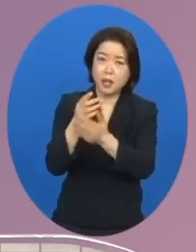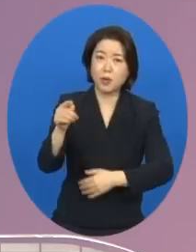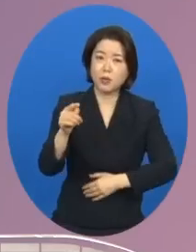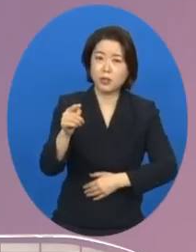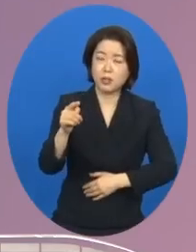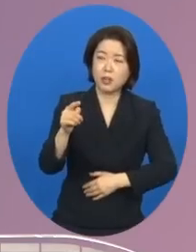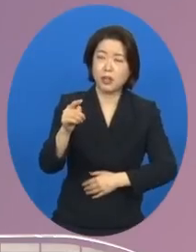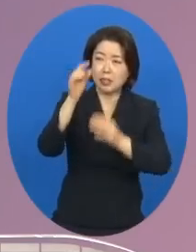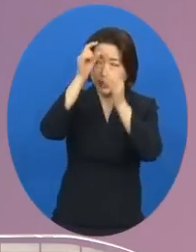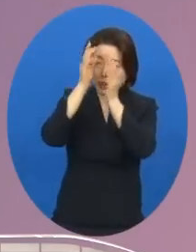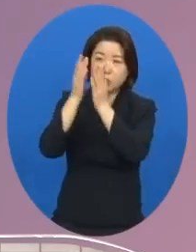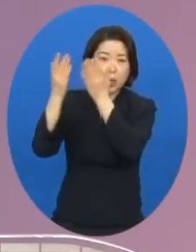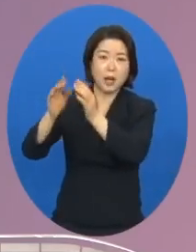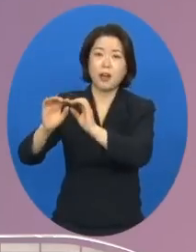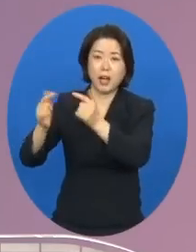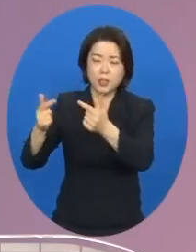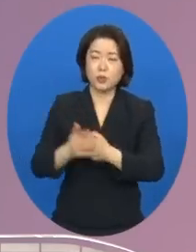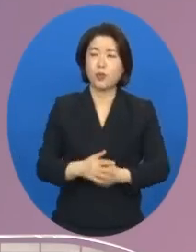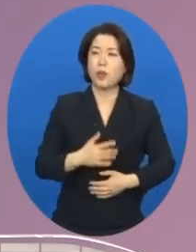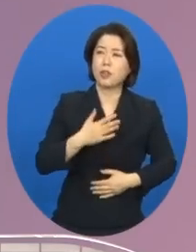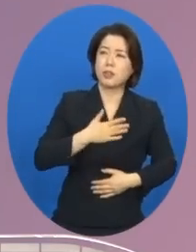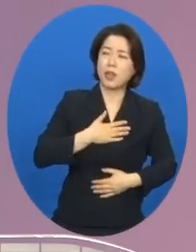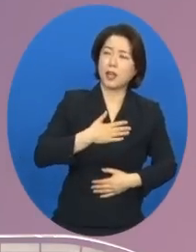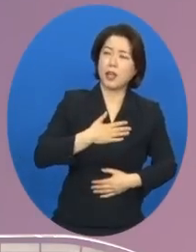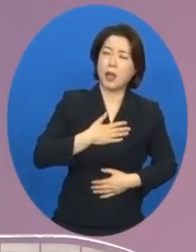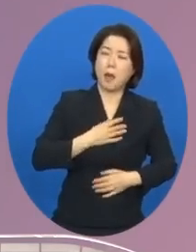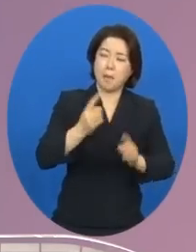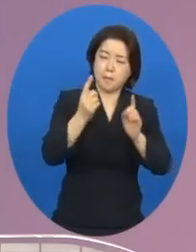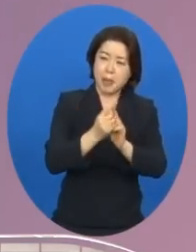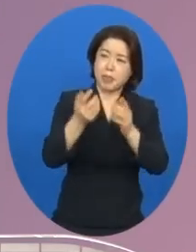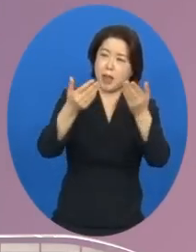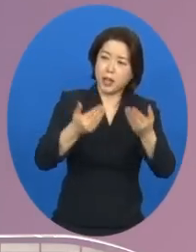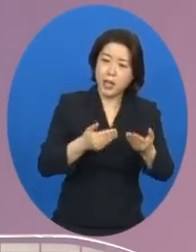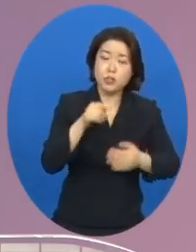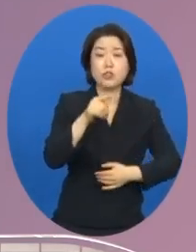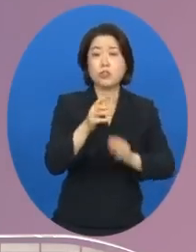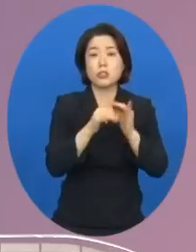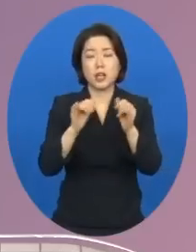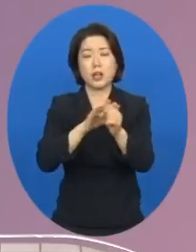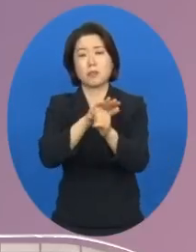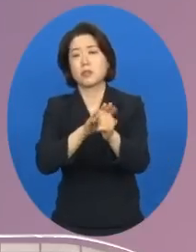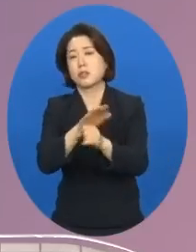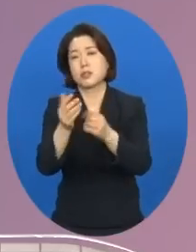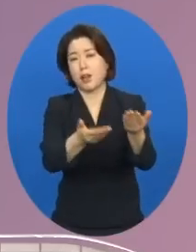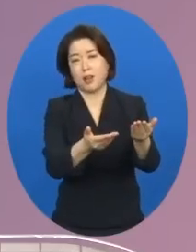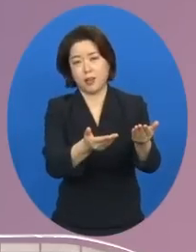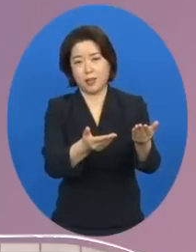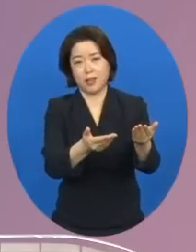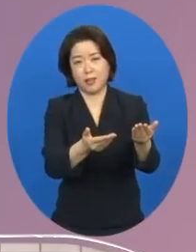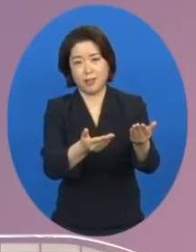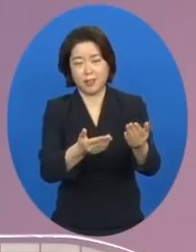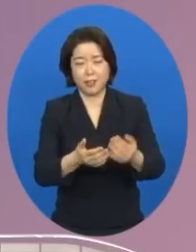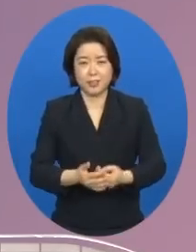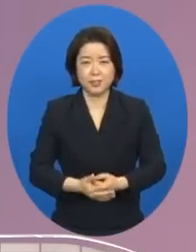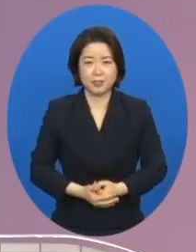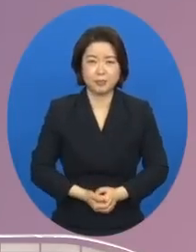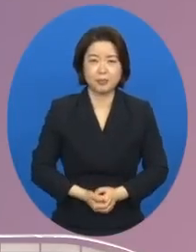그렇게 구하지 않고 내게 만나게 해준 그 사람을 사랑하는 것.